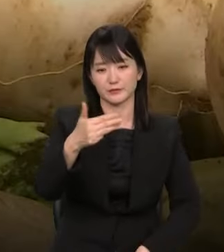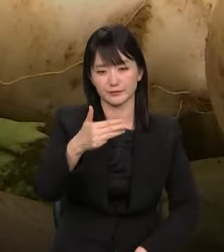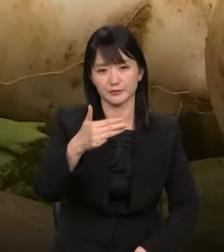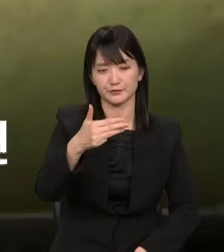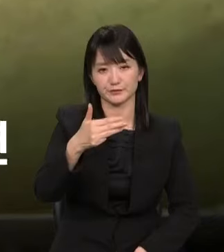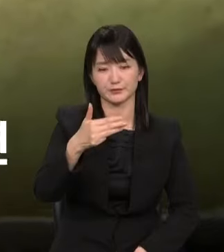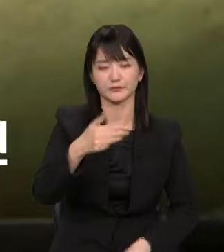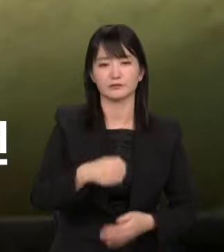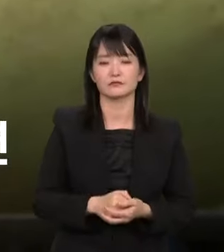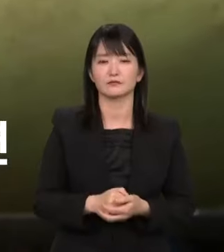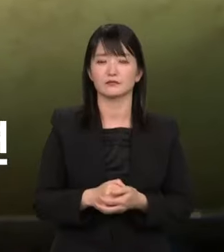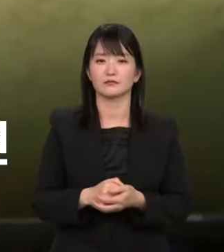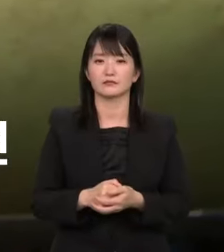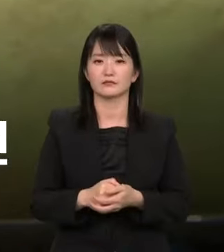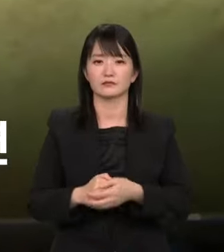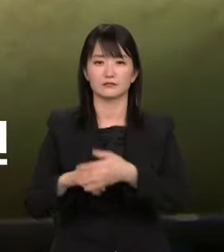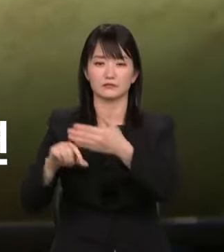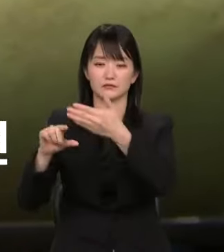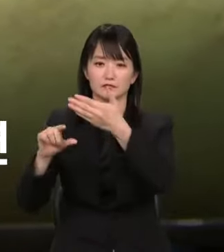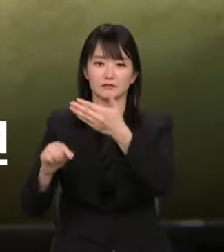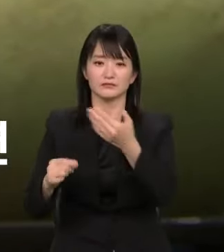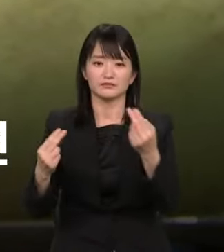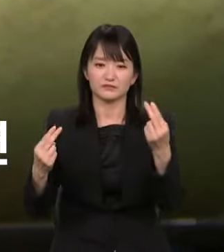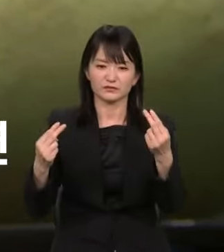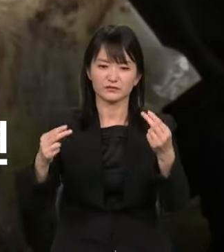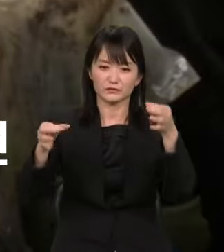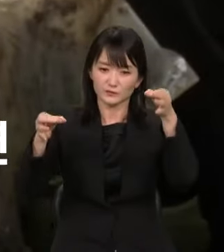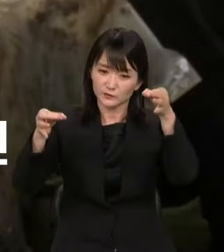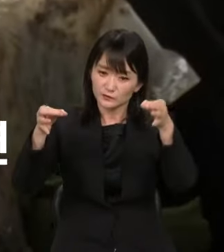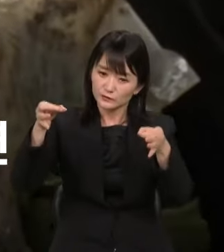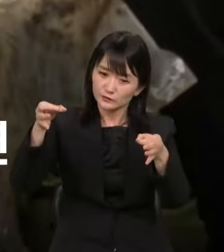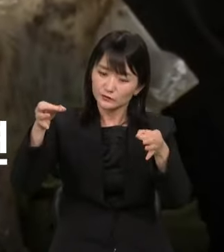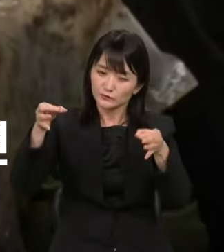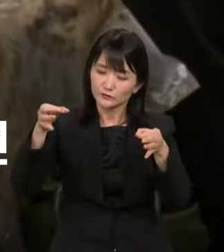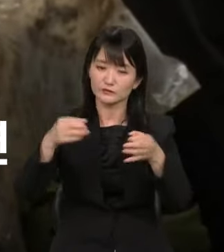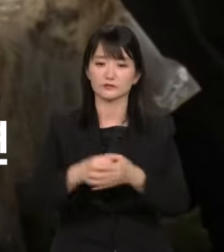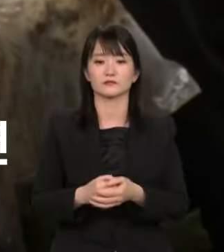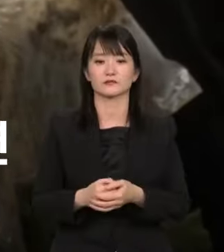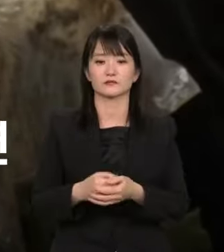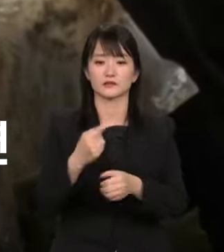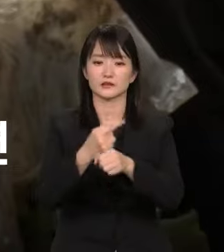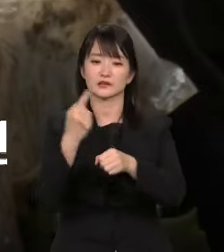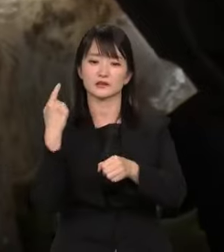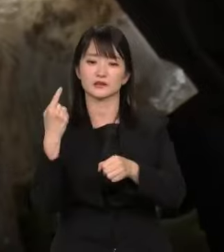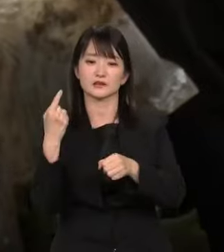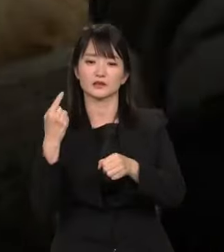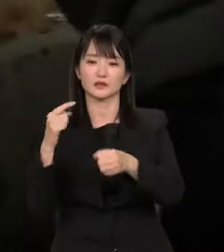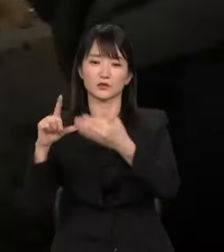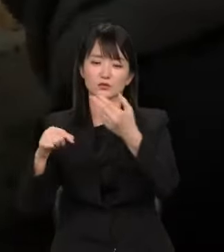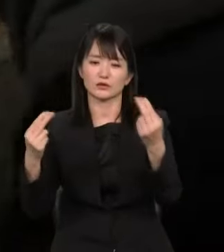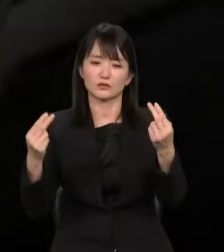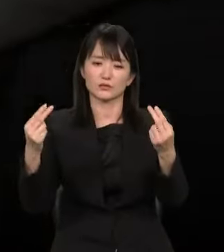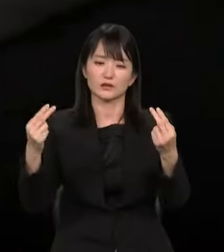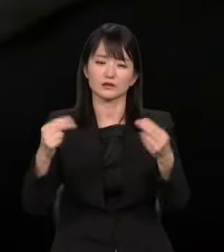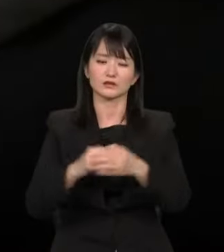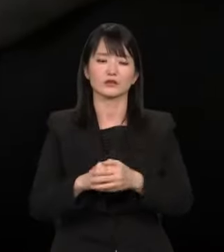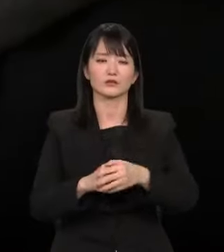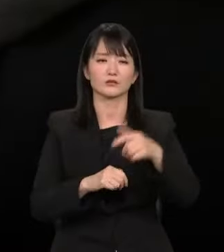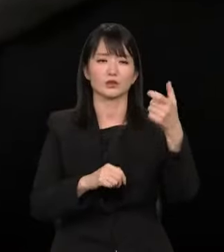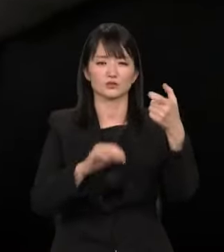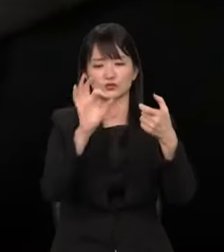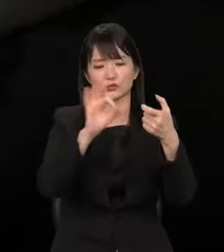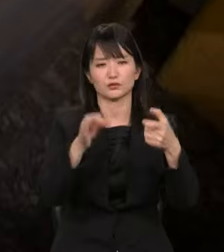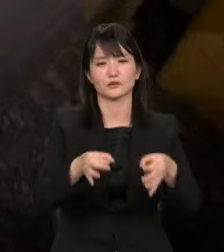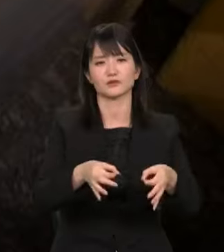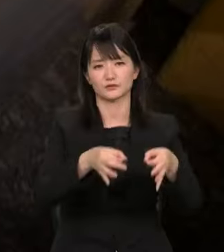예상되는데 지난달보다는 조금 싸졌지만 지난해 같은 달 만 원대던 가격과 비교하면 60% 넘게 오른